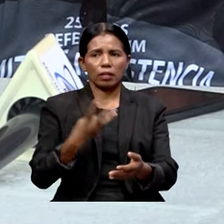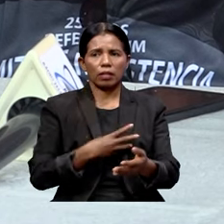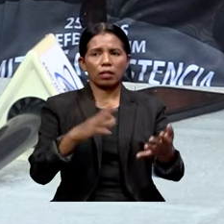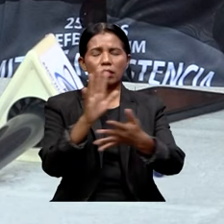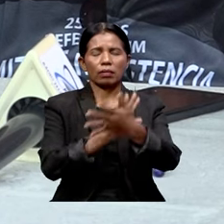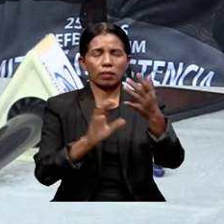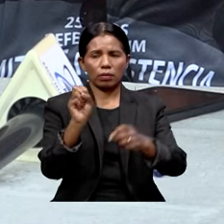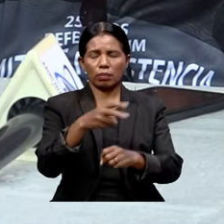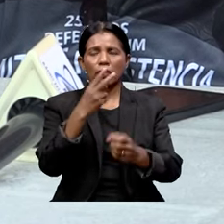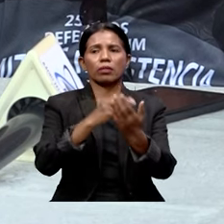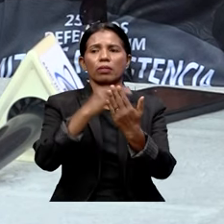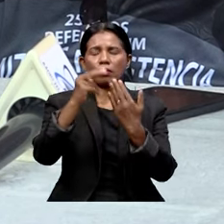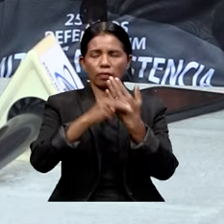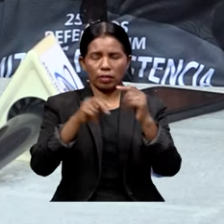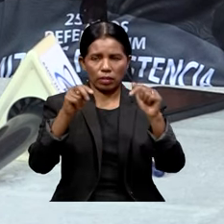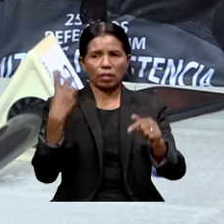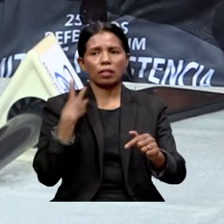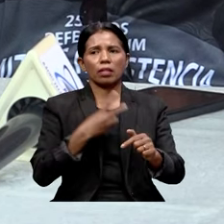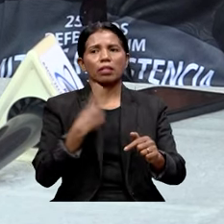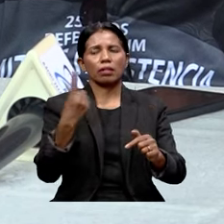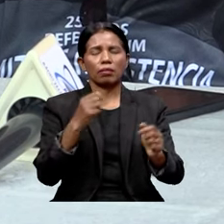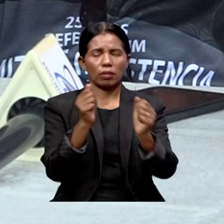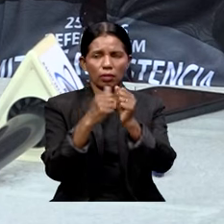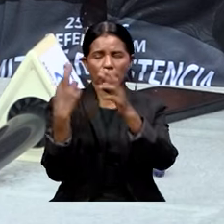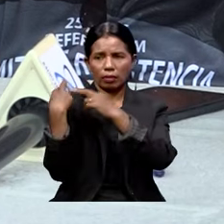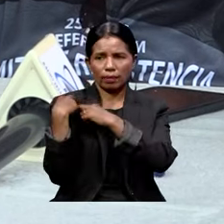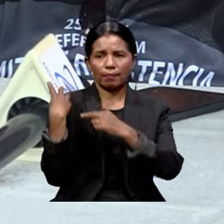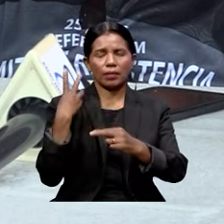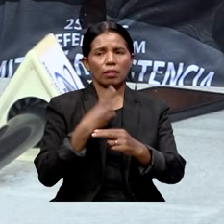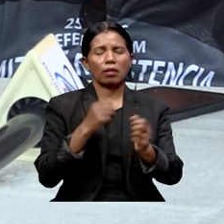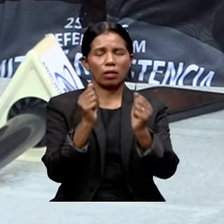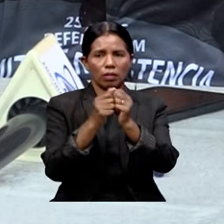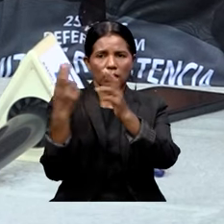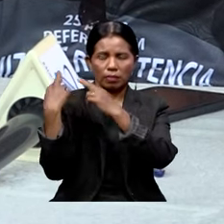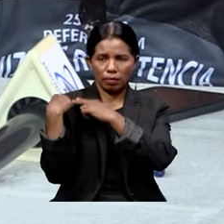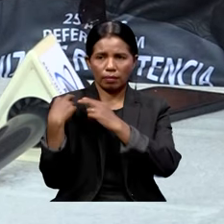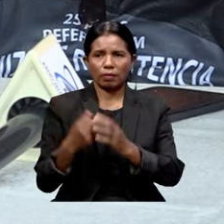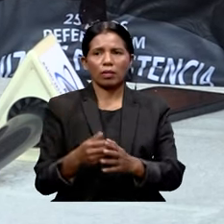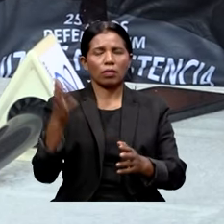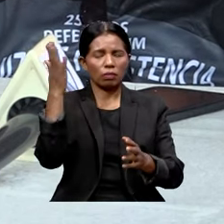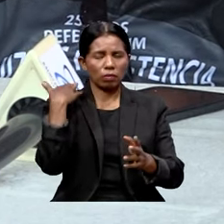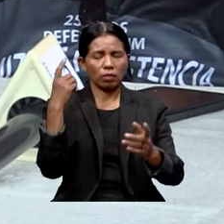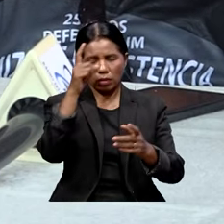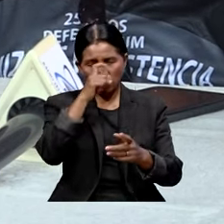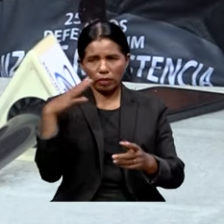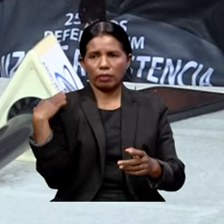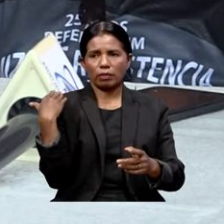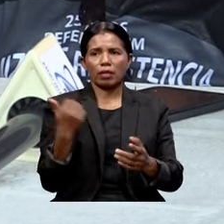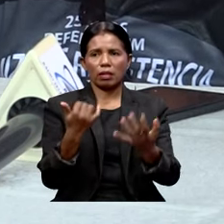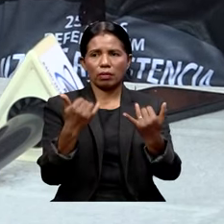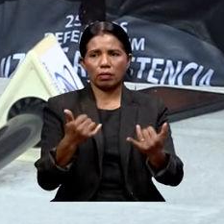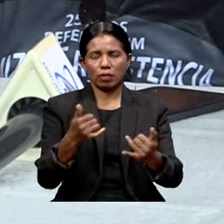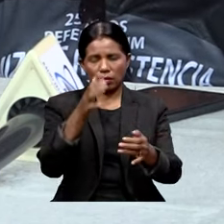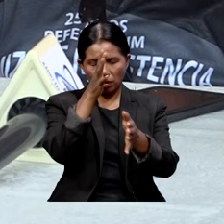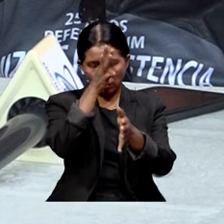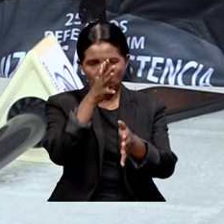celebração 2 de novembro de ane kita na fati oi kita ni responsabilidade ami na fati oi responsabilidade ulu ko idari nebe jove agora ho katua